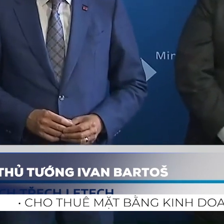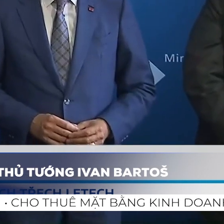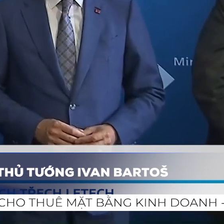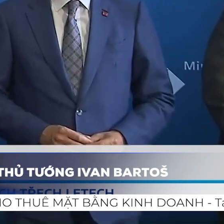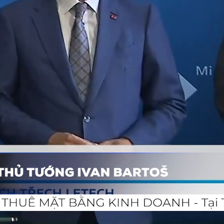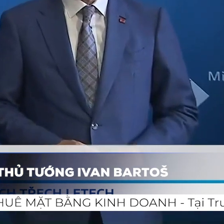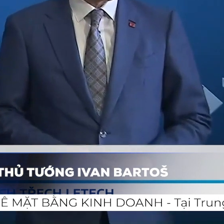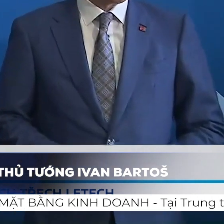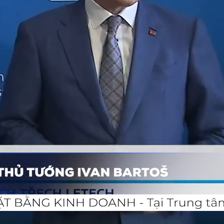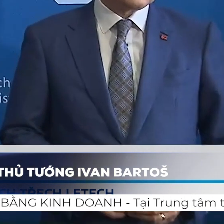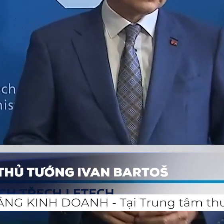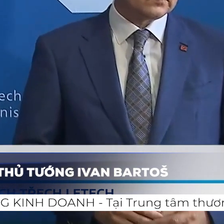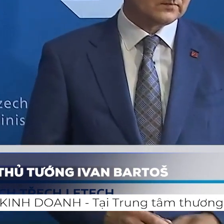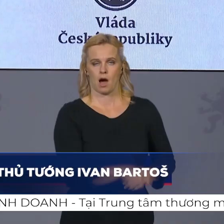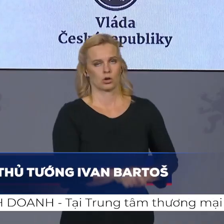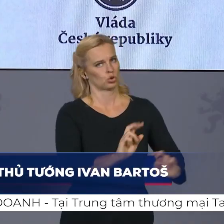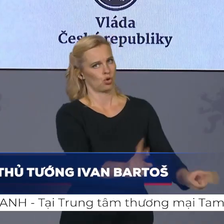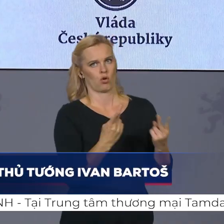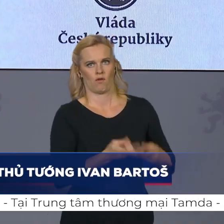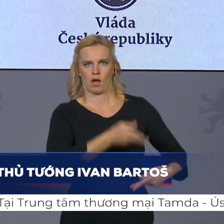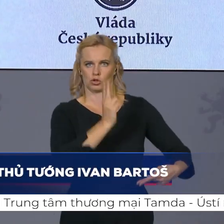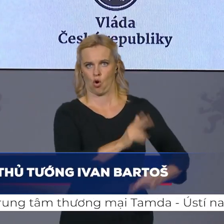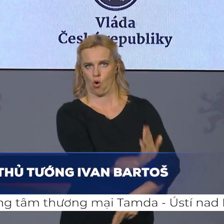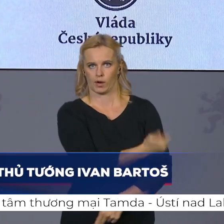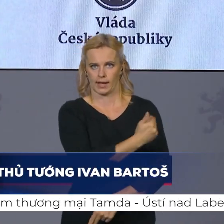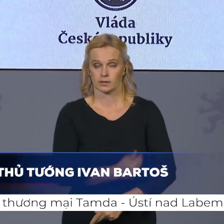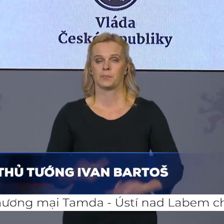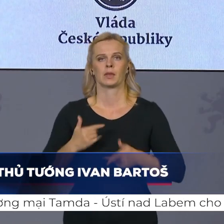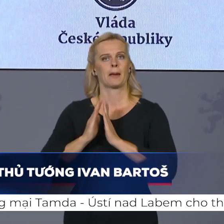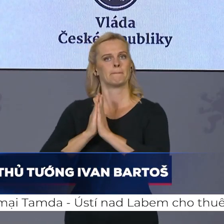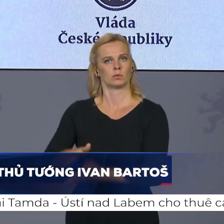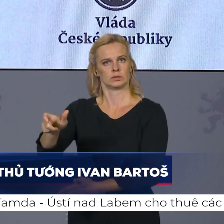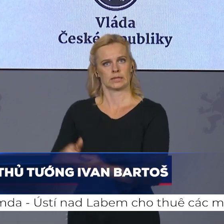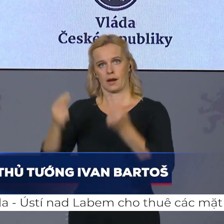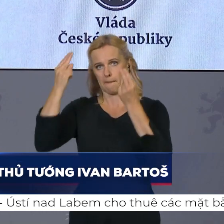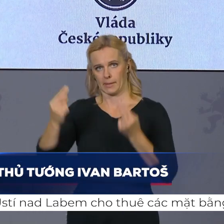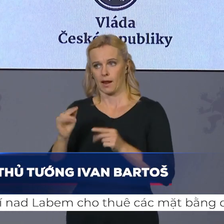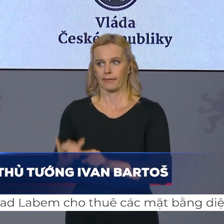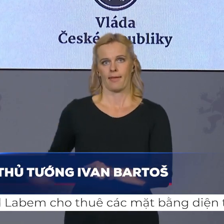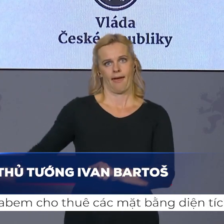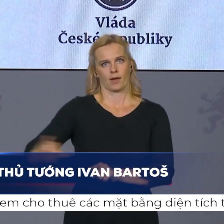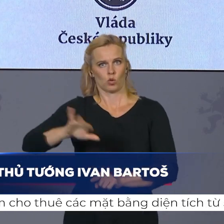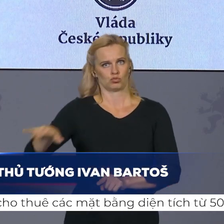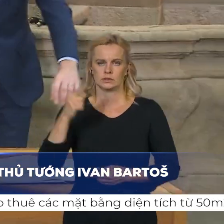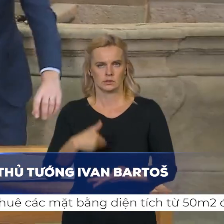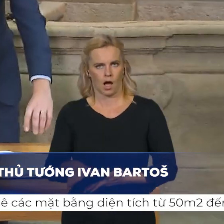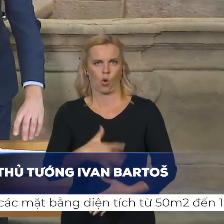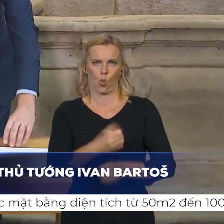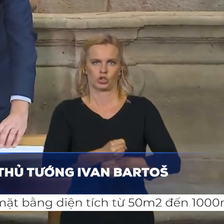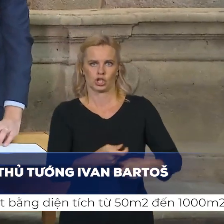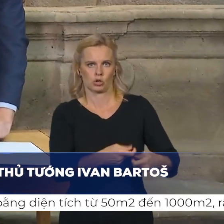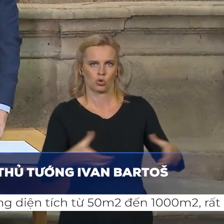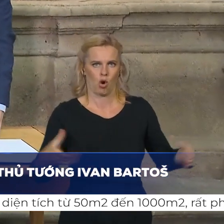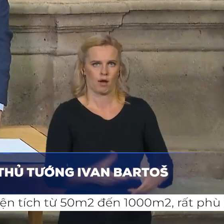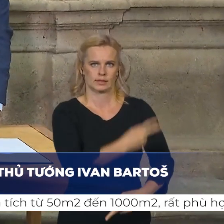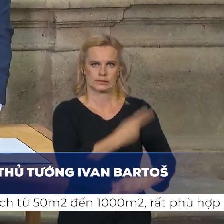xây dựng thay ông Bartosz. Nhà khoa học chính trị Milan Skolnik tuyên bố rằng Thủ tướng từ lâu đã bày tỏ quan điểm của mình trước những bất đồng của liên minh